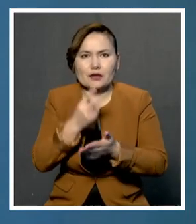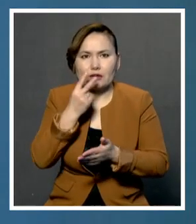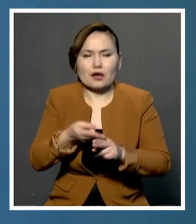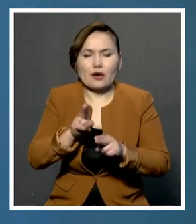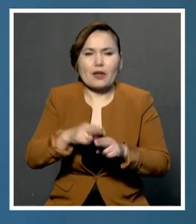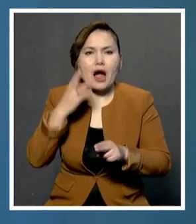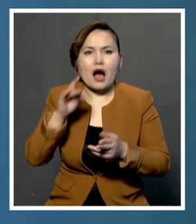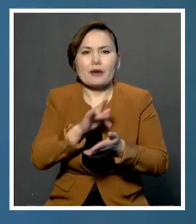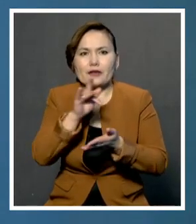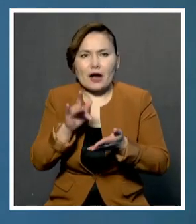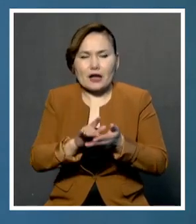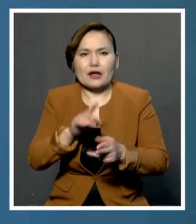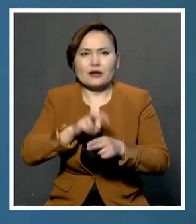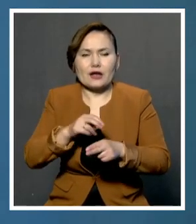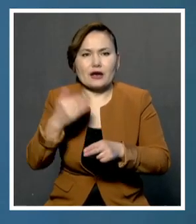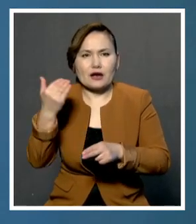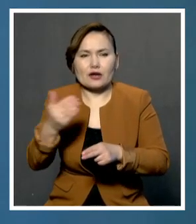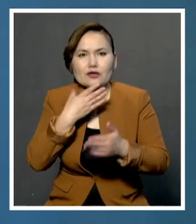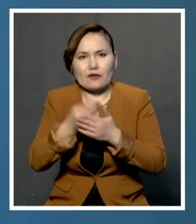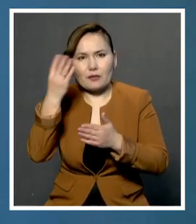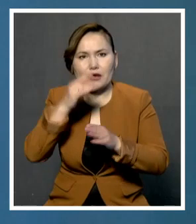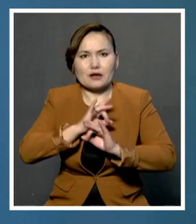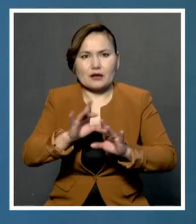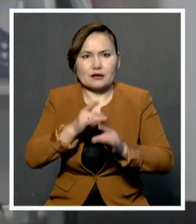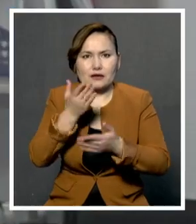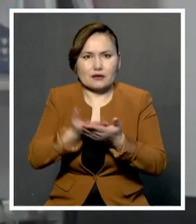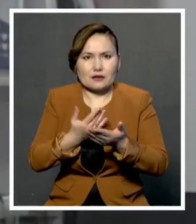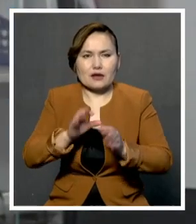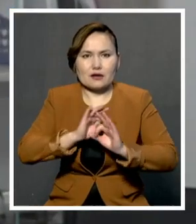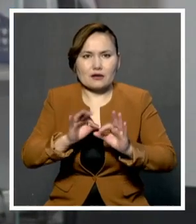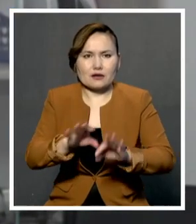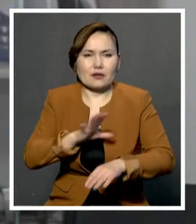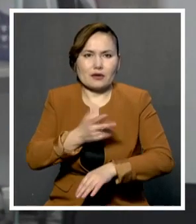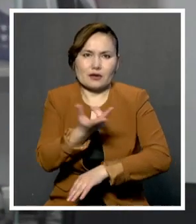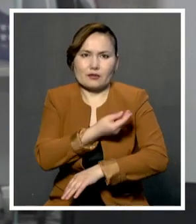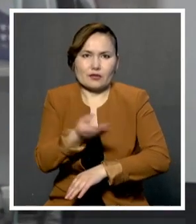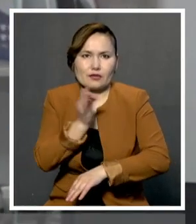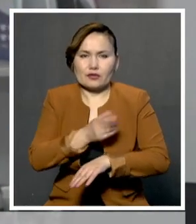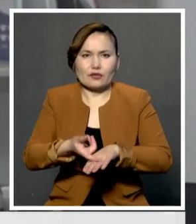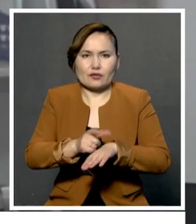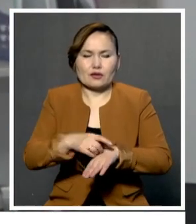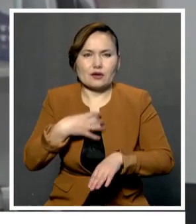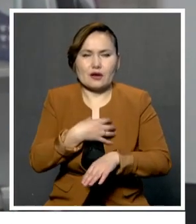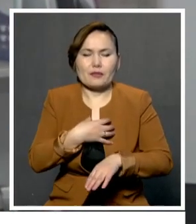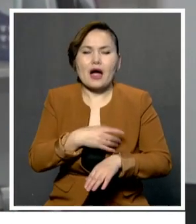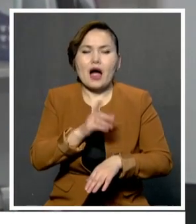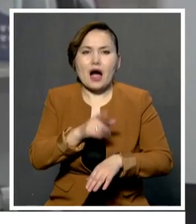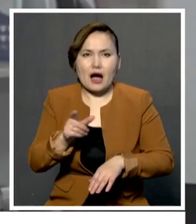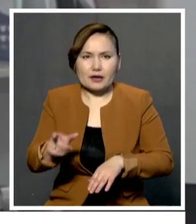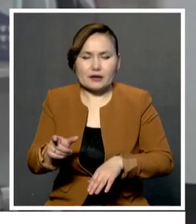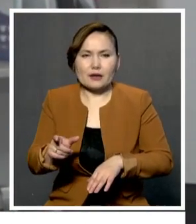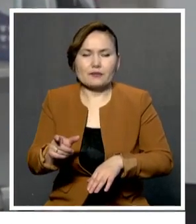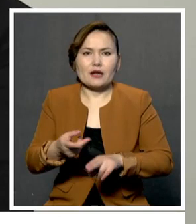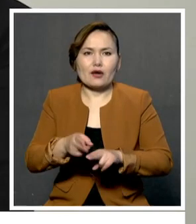деген алматылық дәрігерлер екпеге қатысты кеңестерін берді. Кейбір адамдар вакцинаны тез шығарды